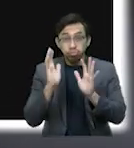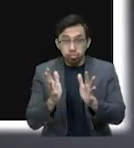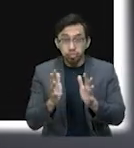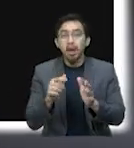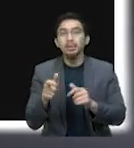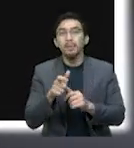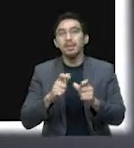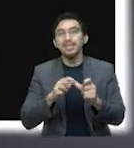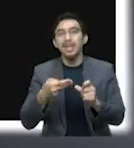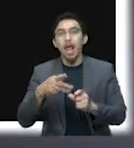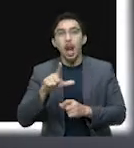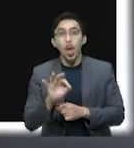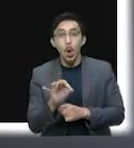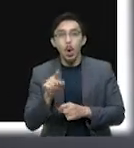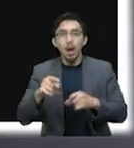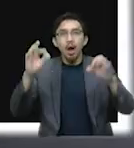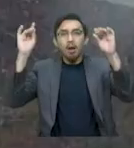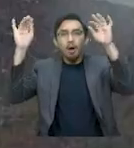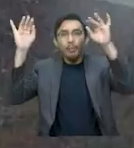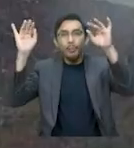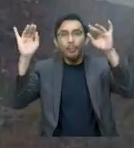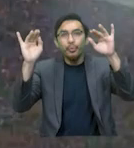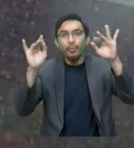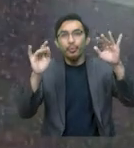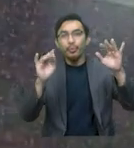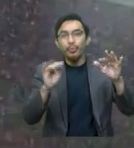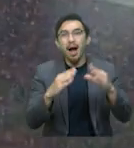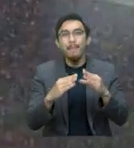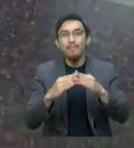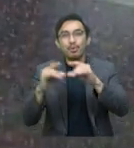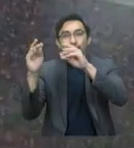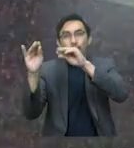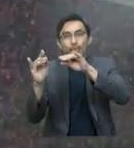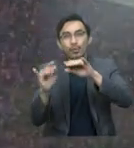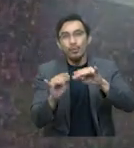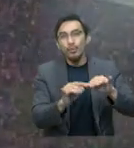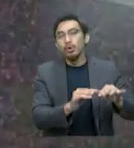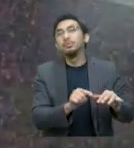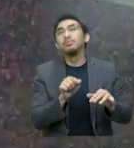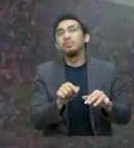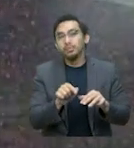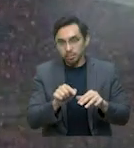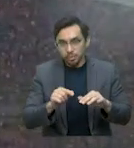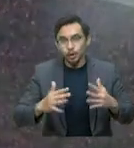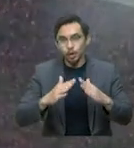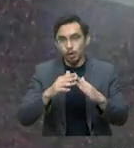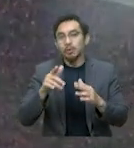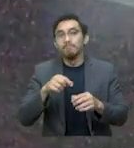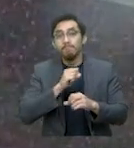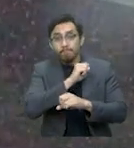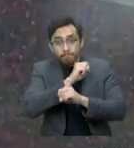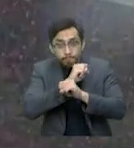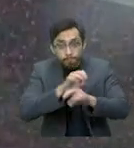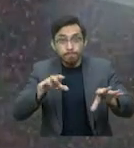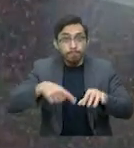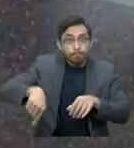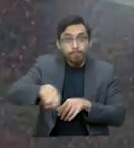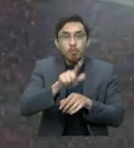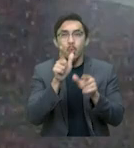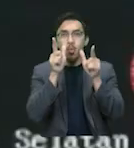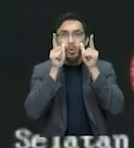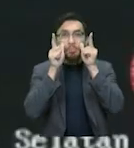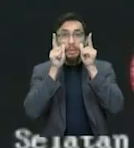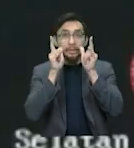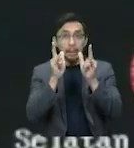Selo mengalami hujan abu warga di wilayah lereng gunung merapi diimbau untuk tetap waspada karena